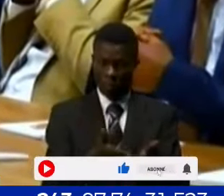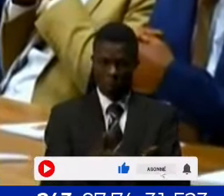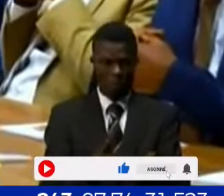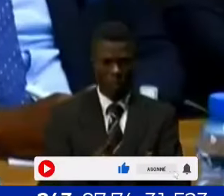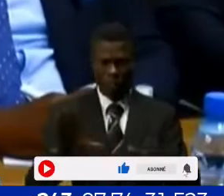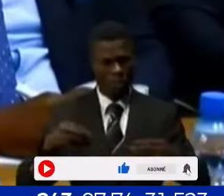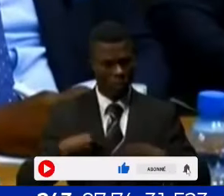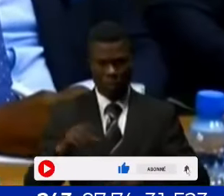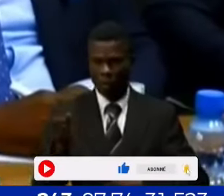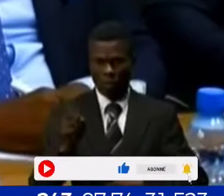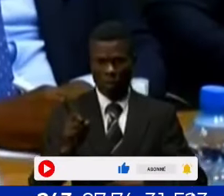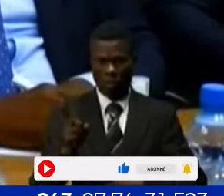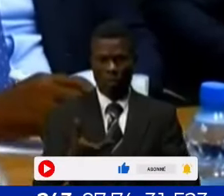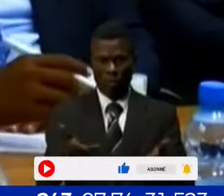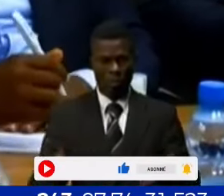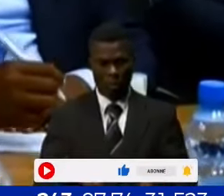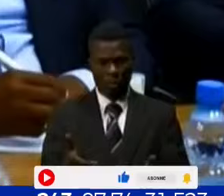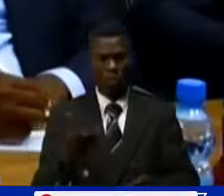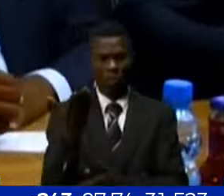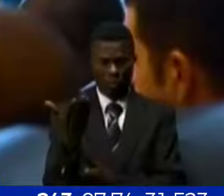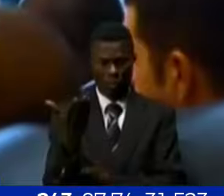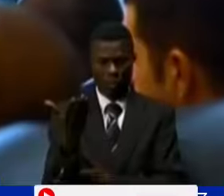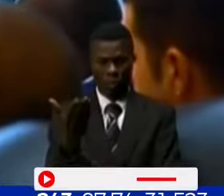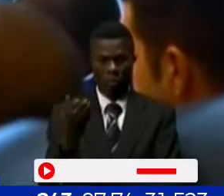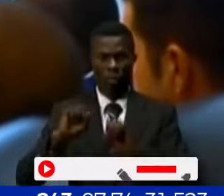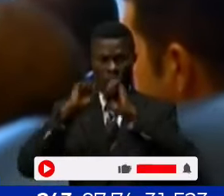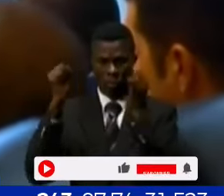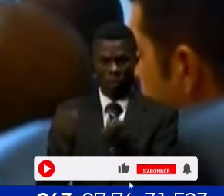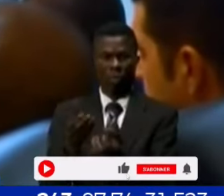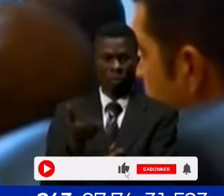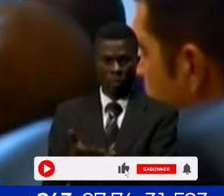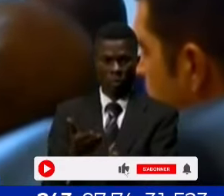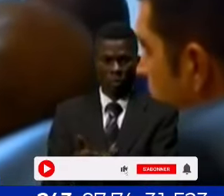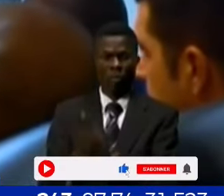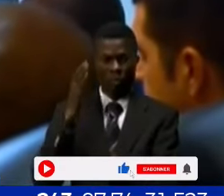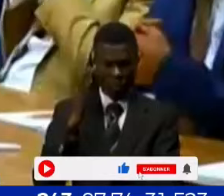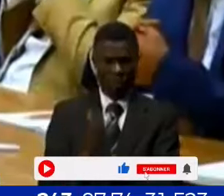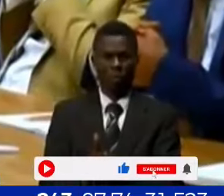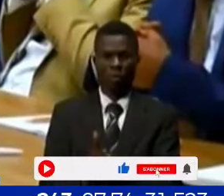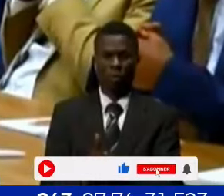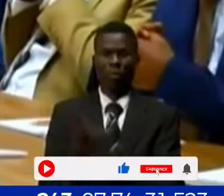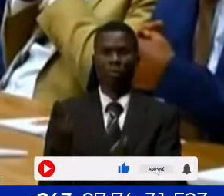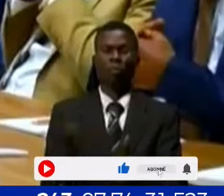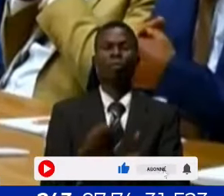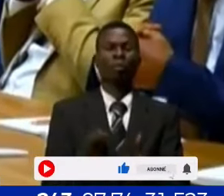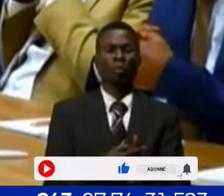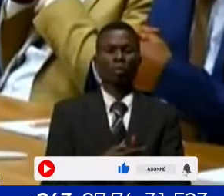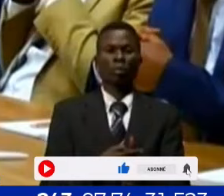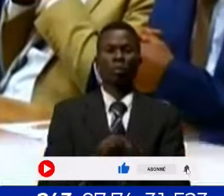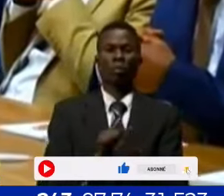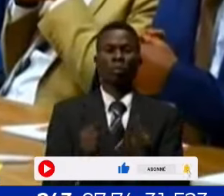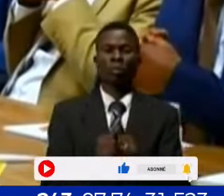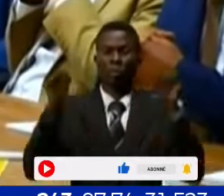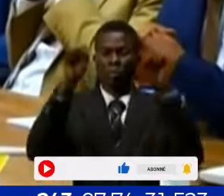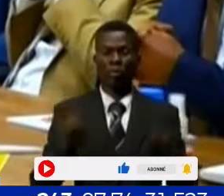être acceptés ou tolérés. Nous avons demandé à Kibali Gold d'éradier d'abord TCFF dans son